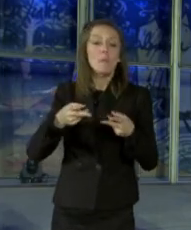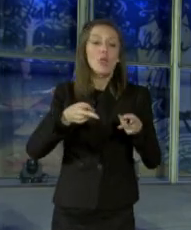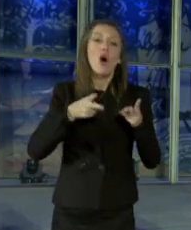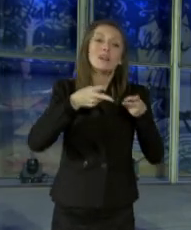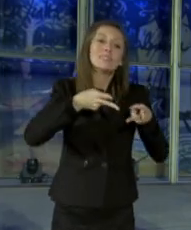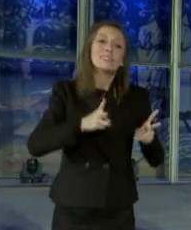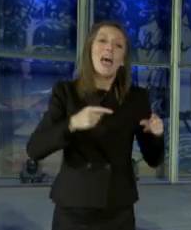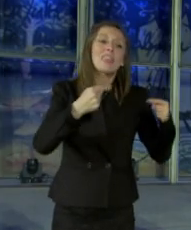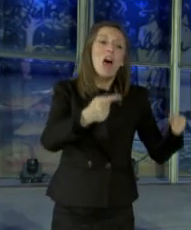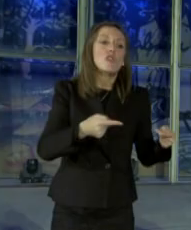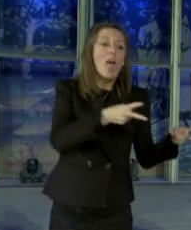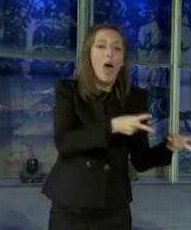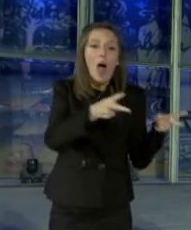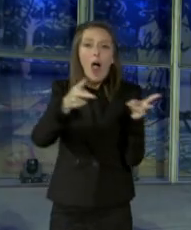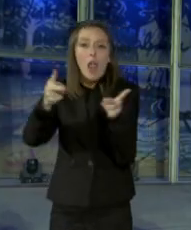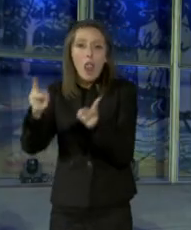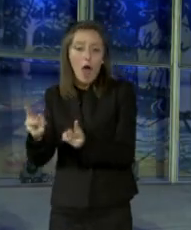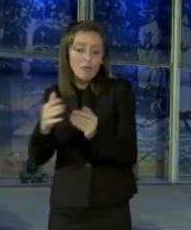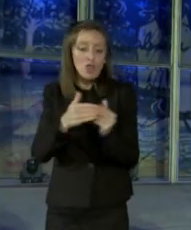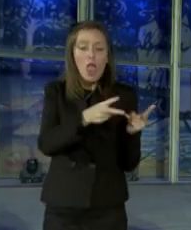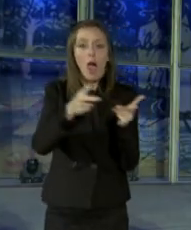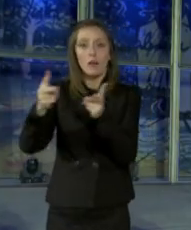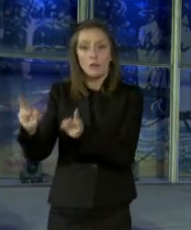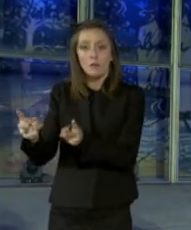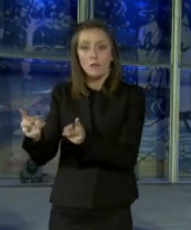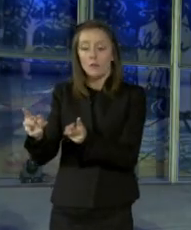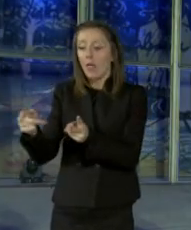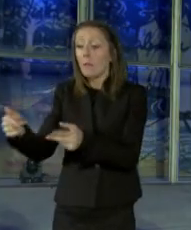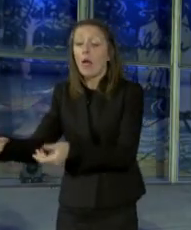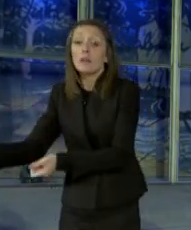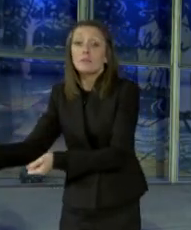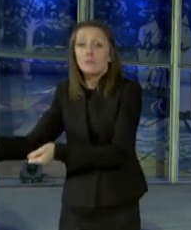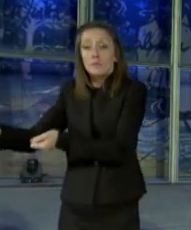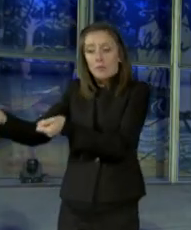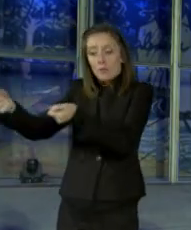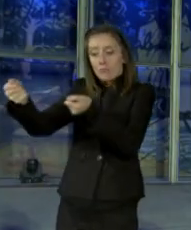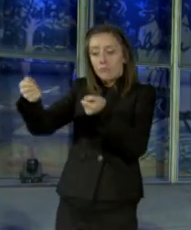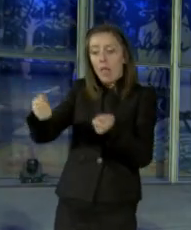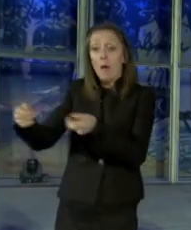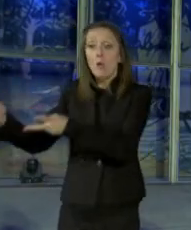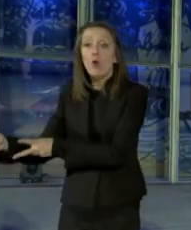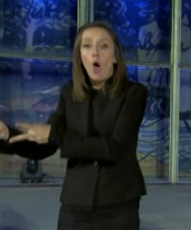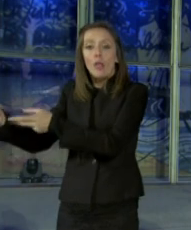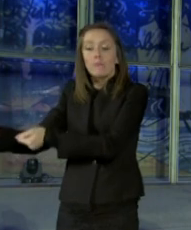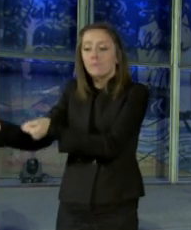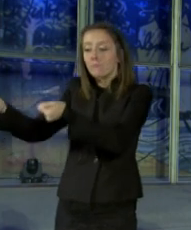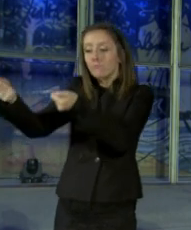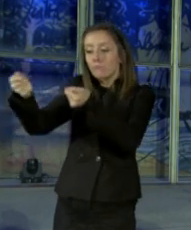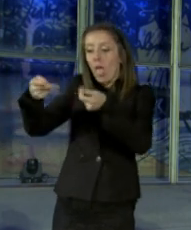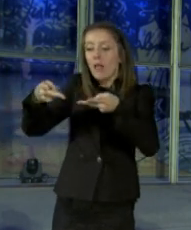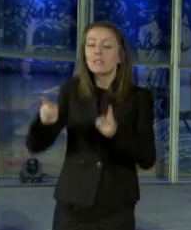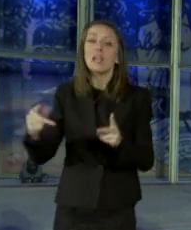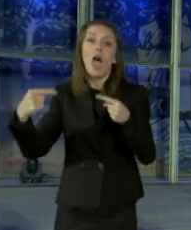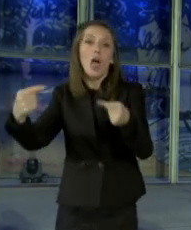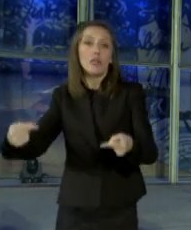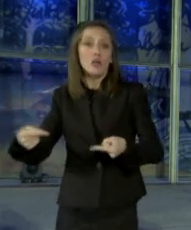rotelle che era a due passi per le ascelle lo sollevai dalla poltrona e lo pose a sedere